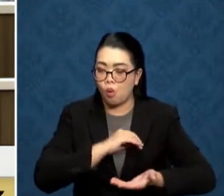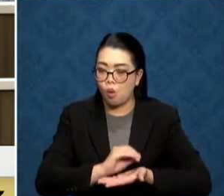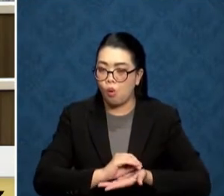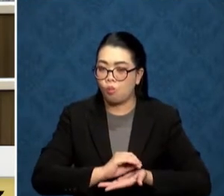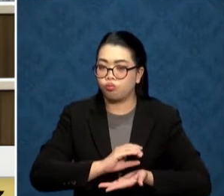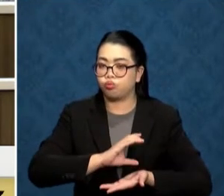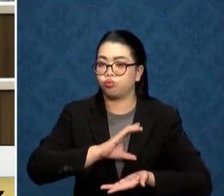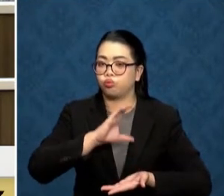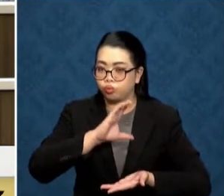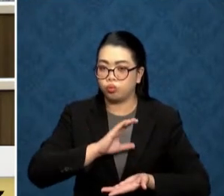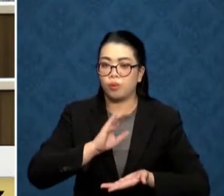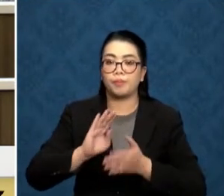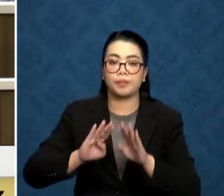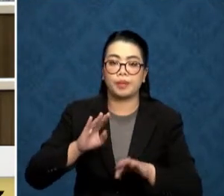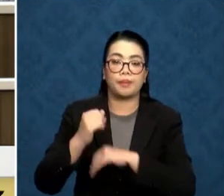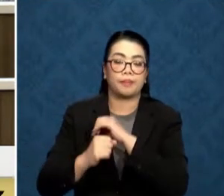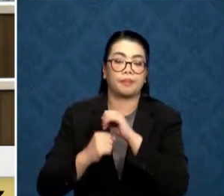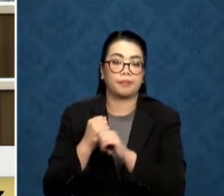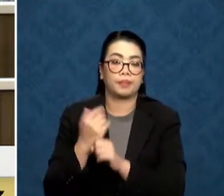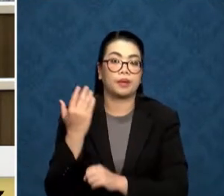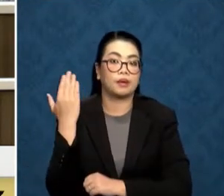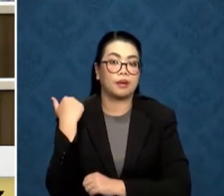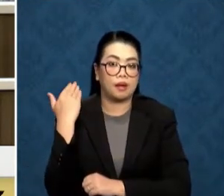คัญเมื่อเทียบกบปีที่ผ่านมา